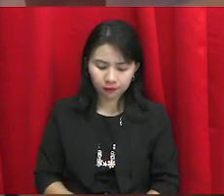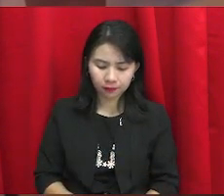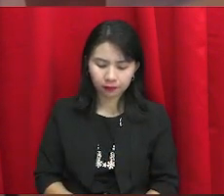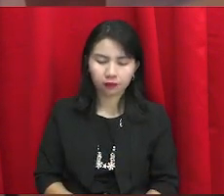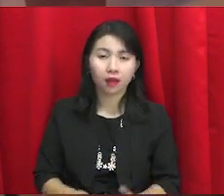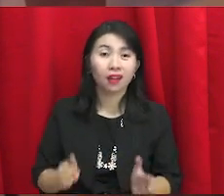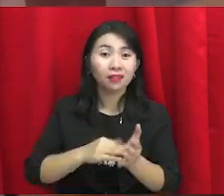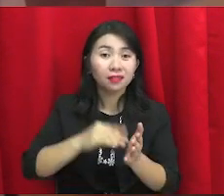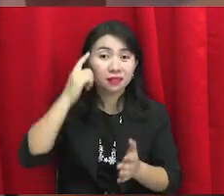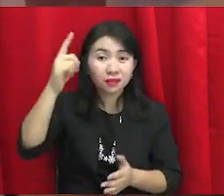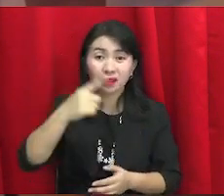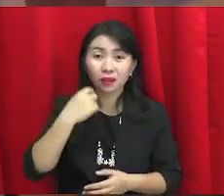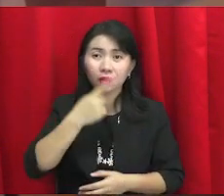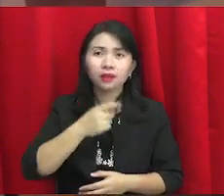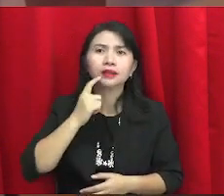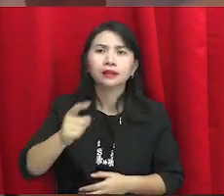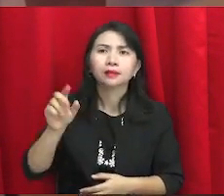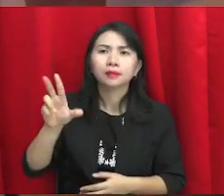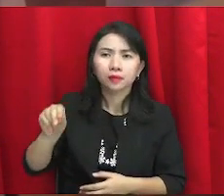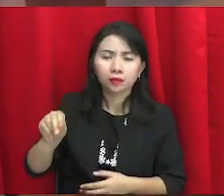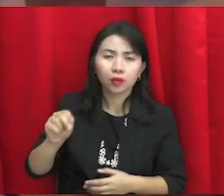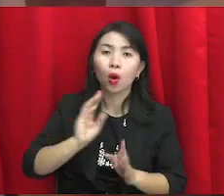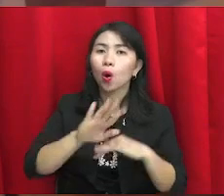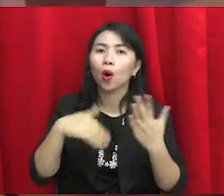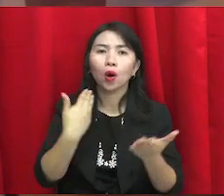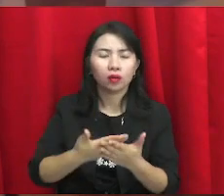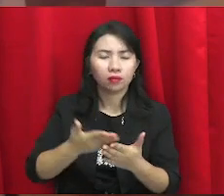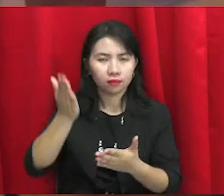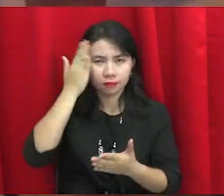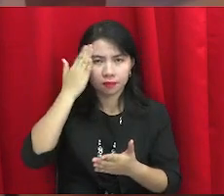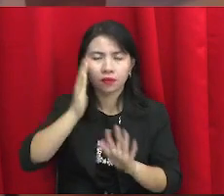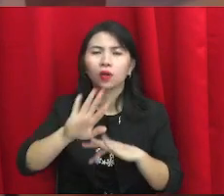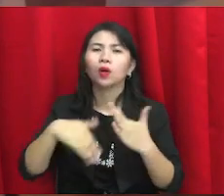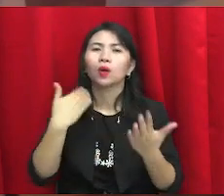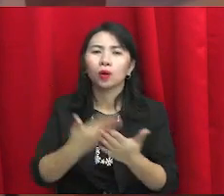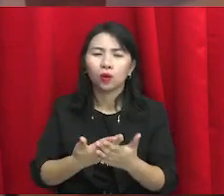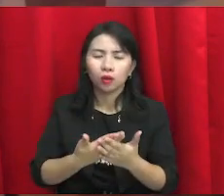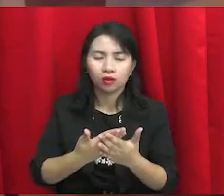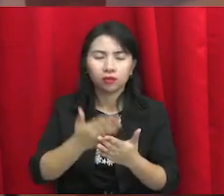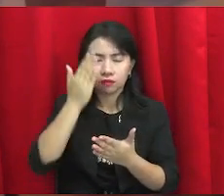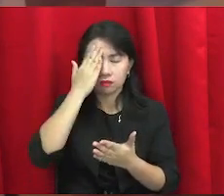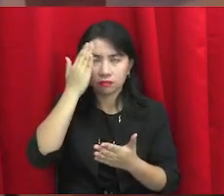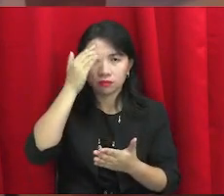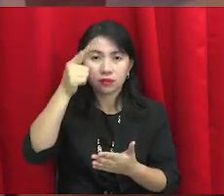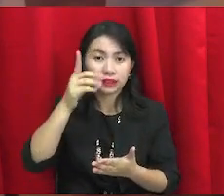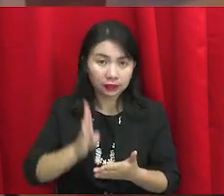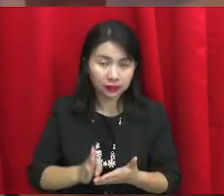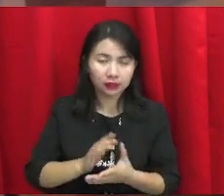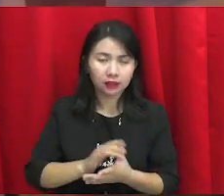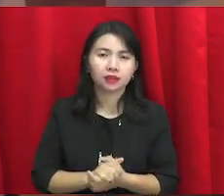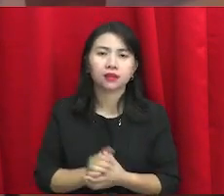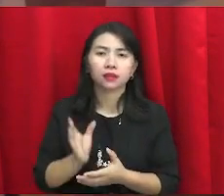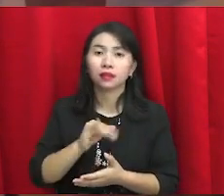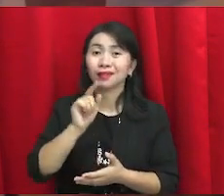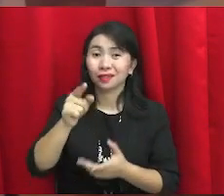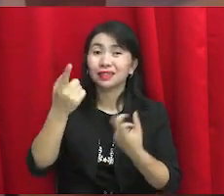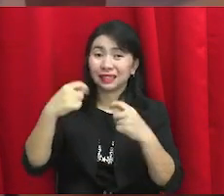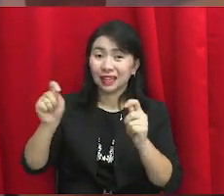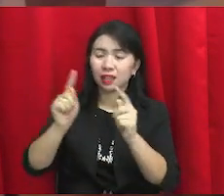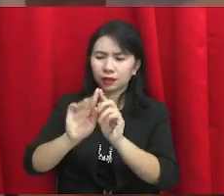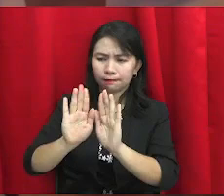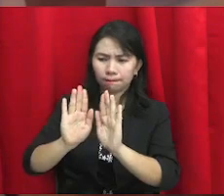nag-no-no, mga kapatid, ay yung omniscient, all-knowing God. Yeah. And you are trying to